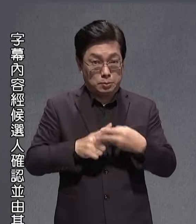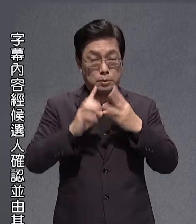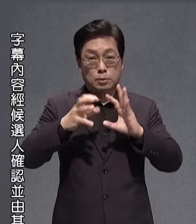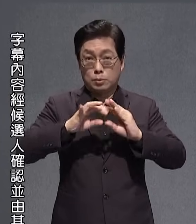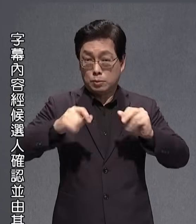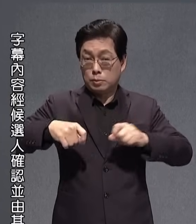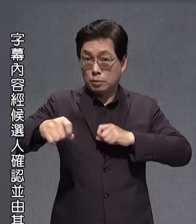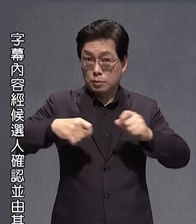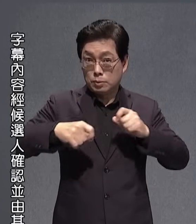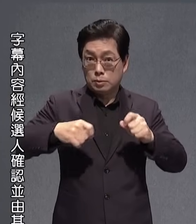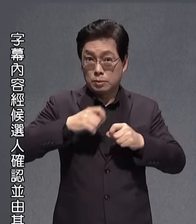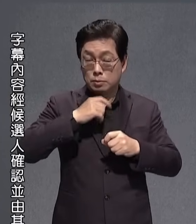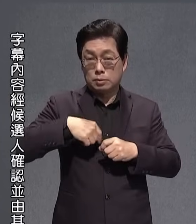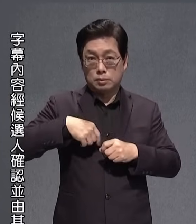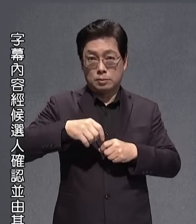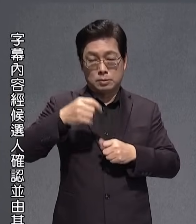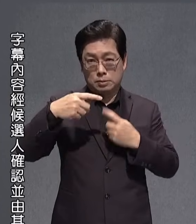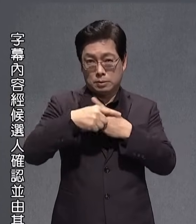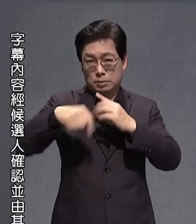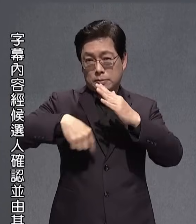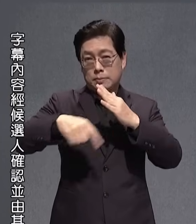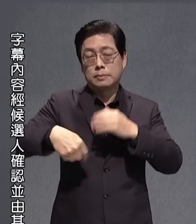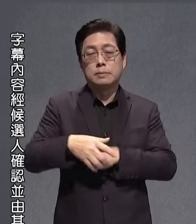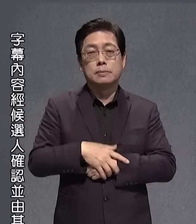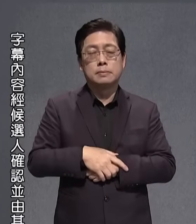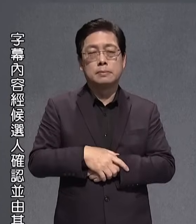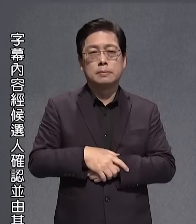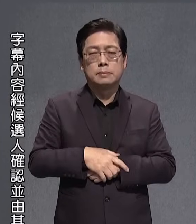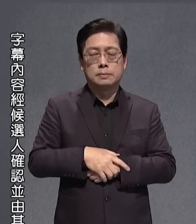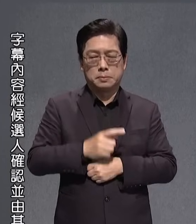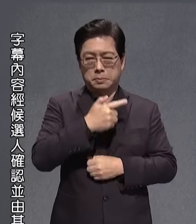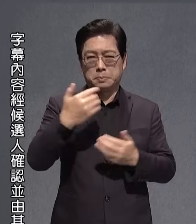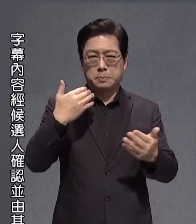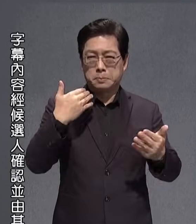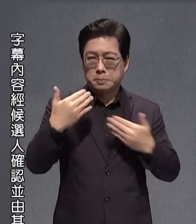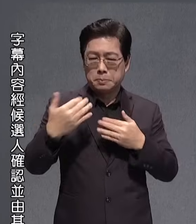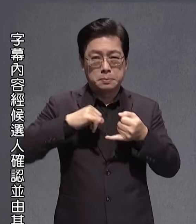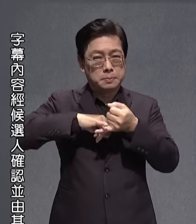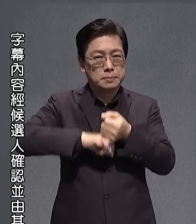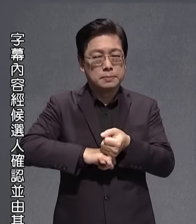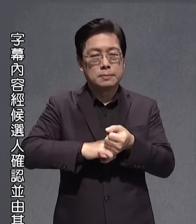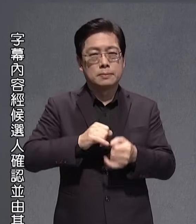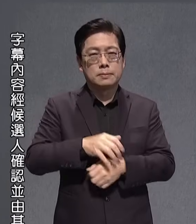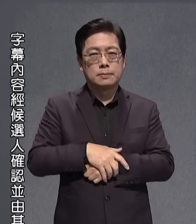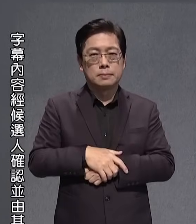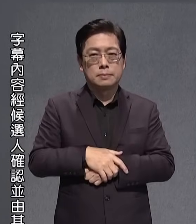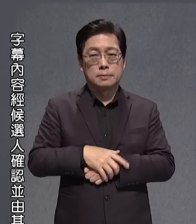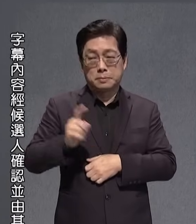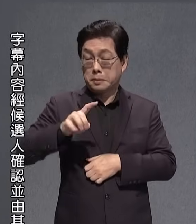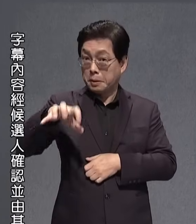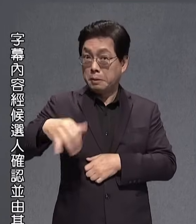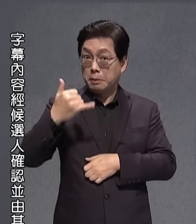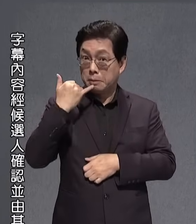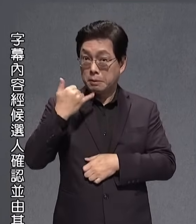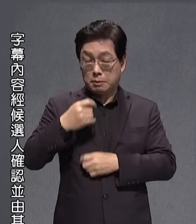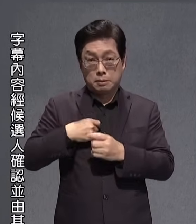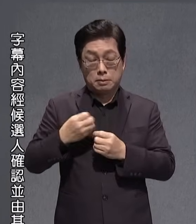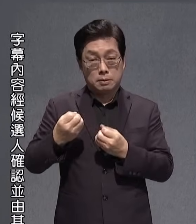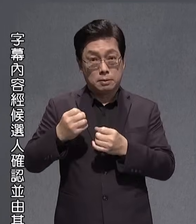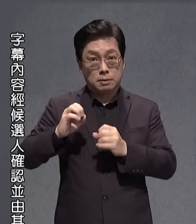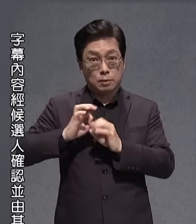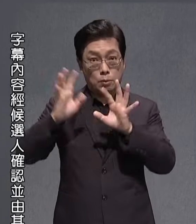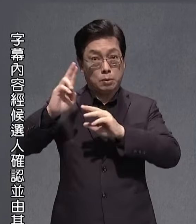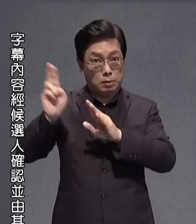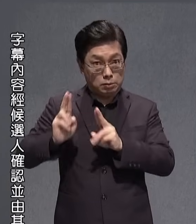土计划高度的国土计划研究院，来明确、来厘定哪一个地区可以做光电开